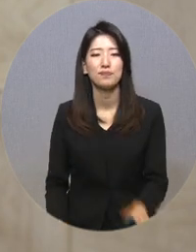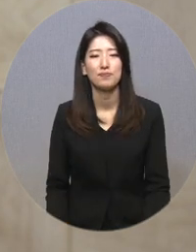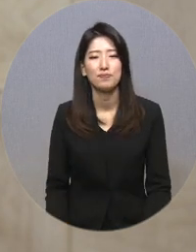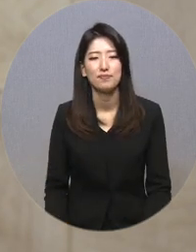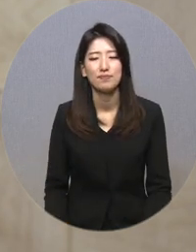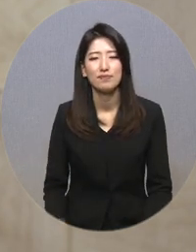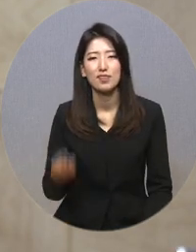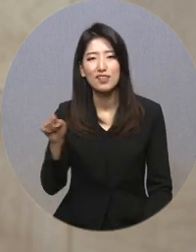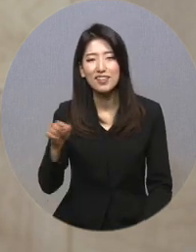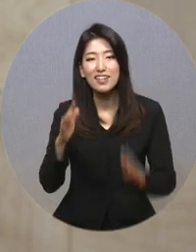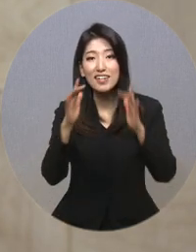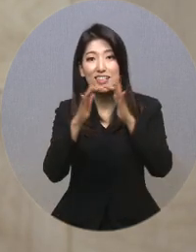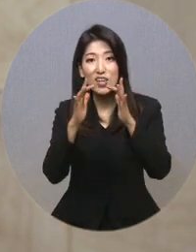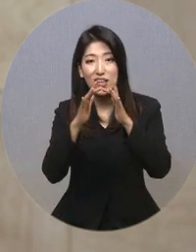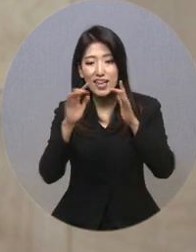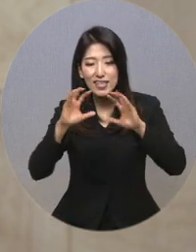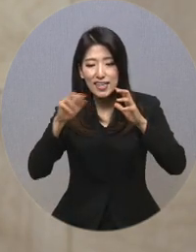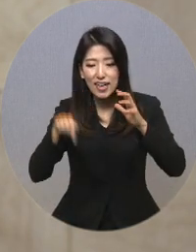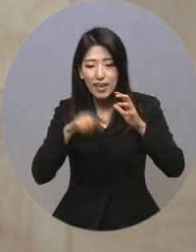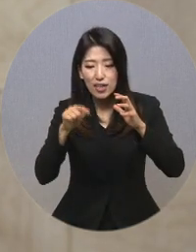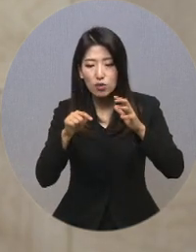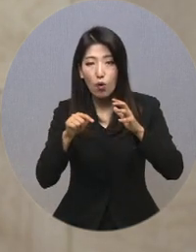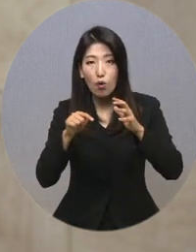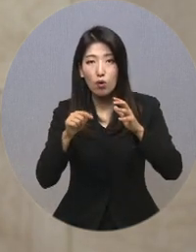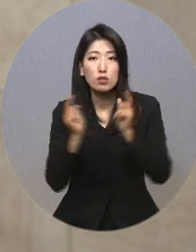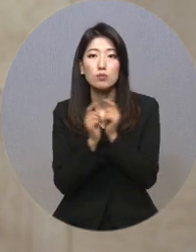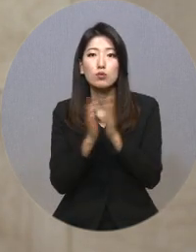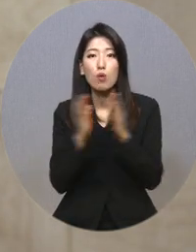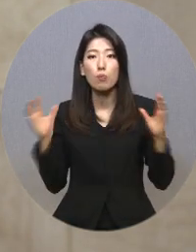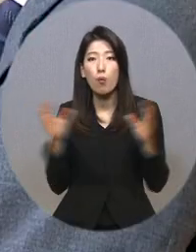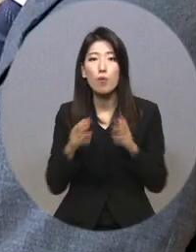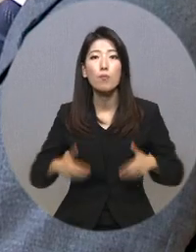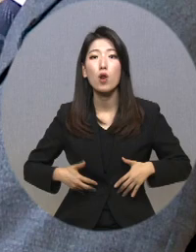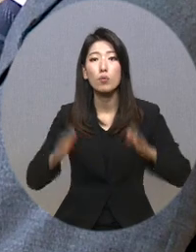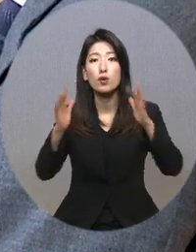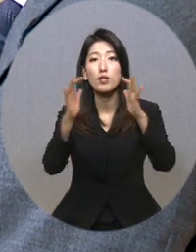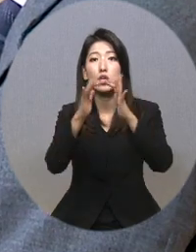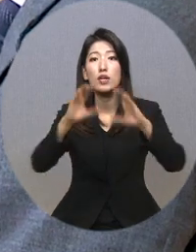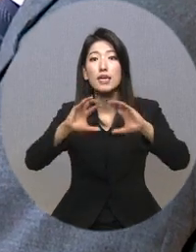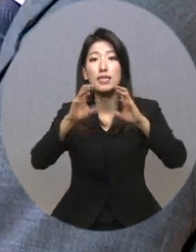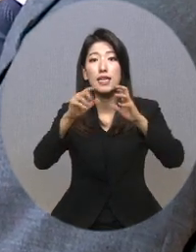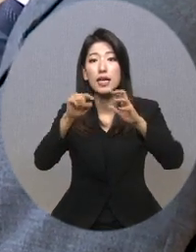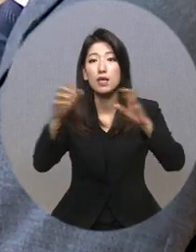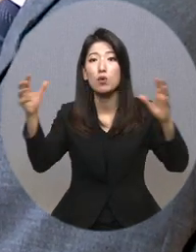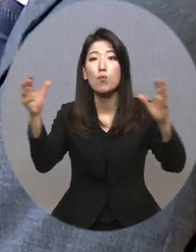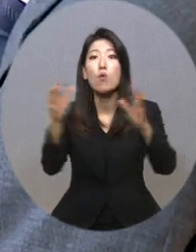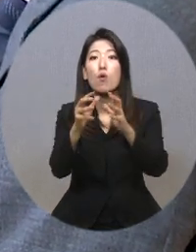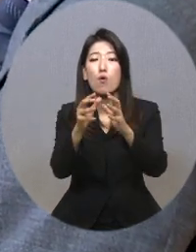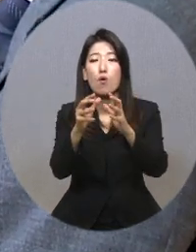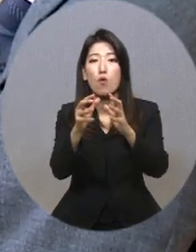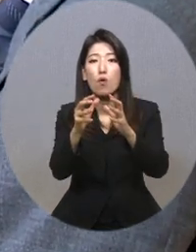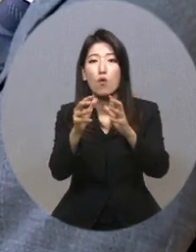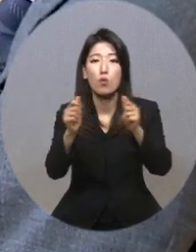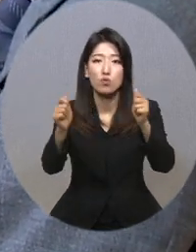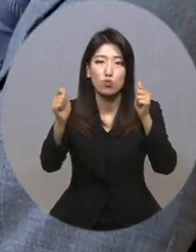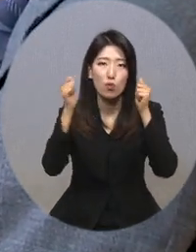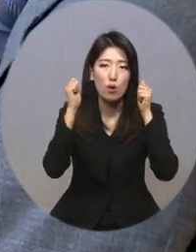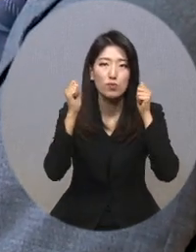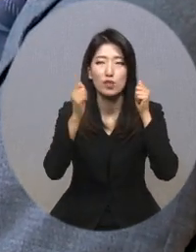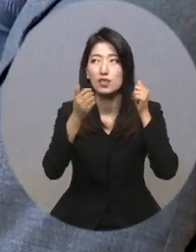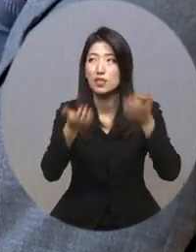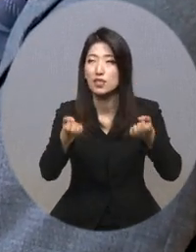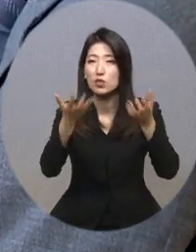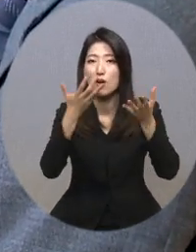이제 뭐 졸업식이나 입학식, 각종 행사는 물론이고 수업도 여기서 다 이루어질 수 있도록 지금 준비하고 있고요.